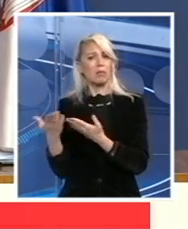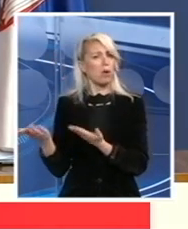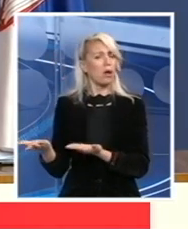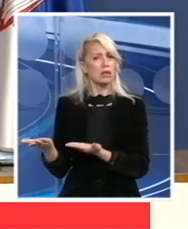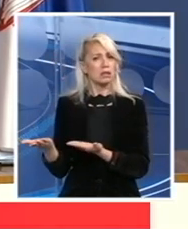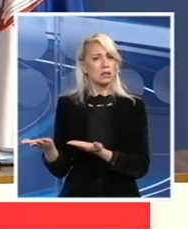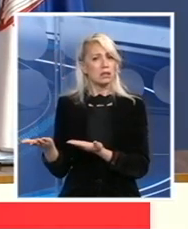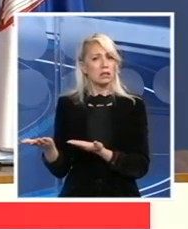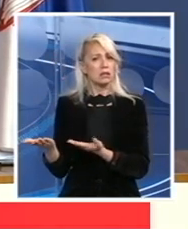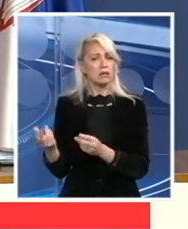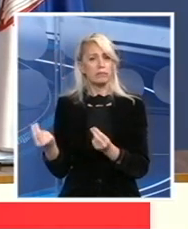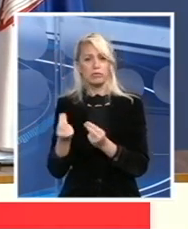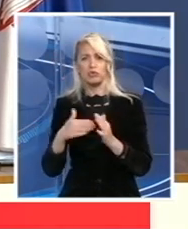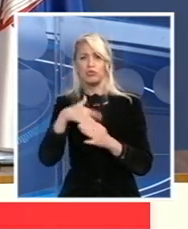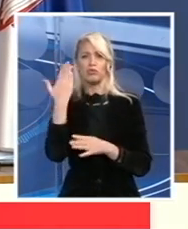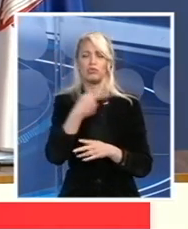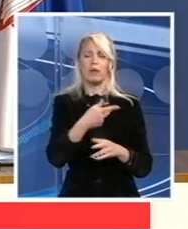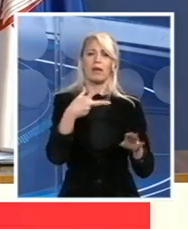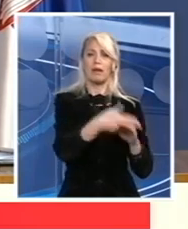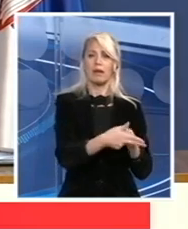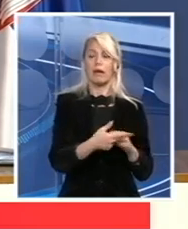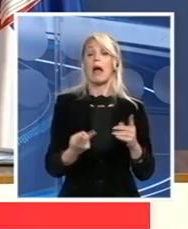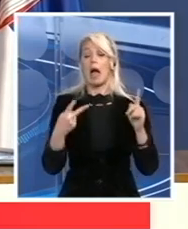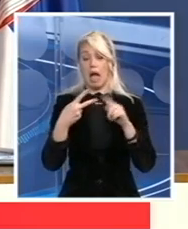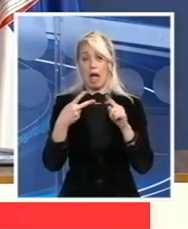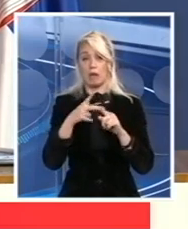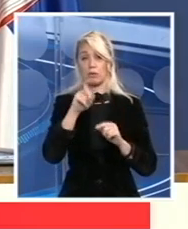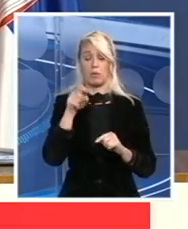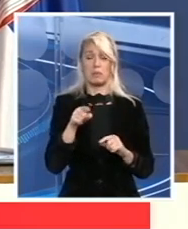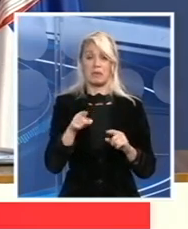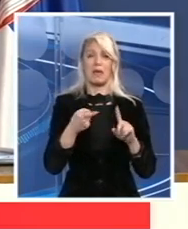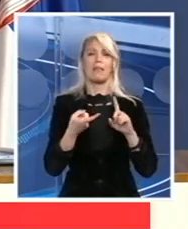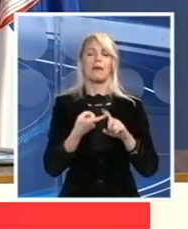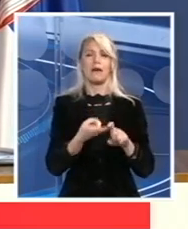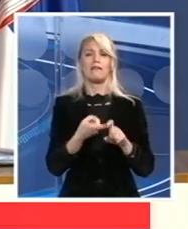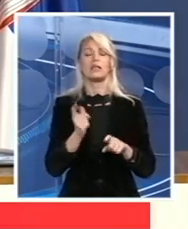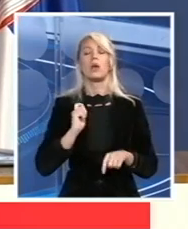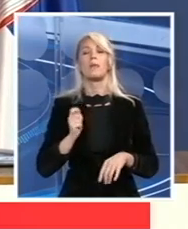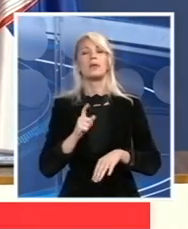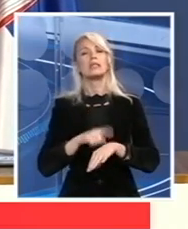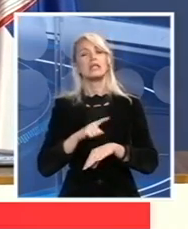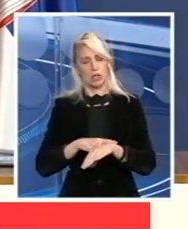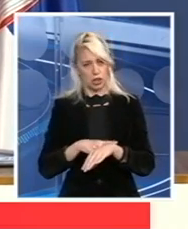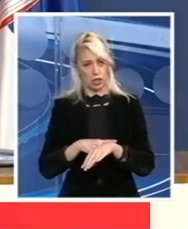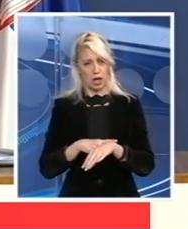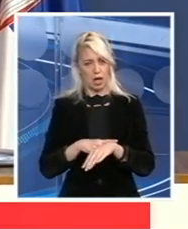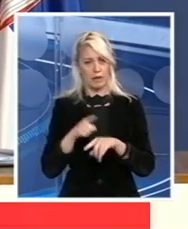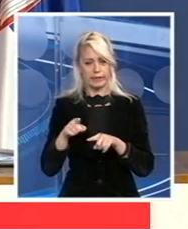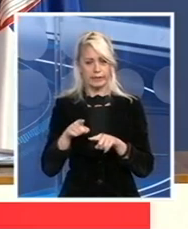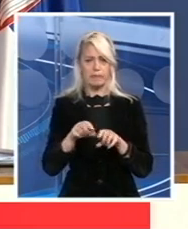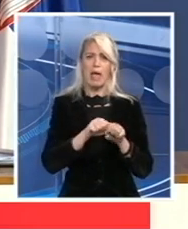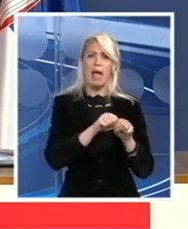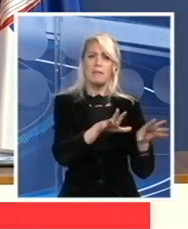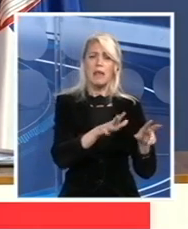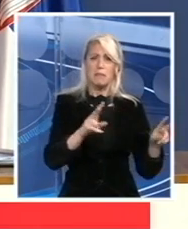to, kako se to desilo? I druga stvar koja se odnosi na ovaj, da kažem, policijski čas. epidemija